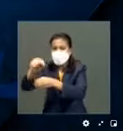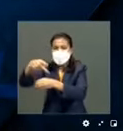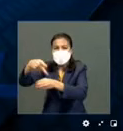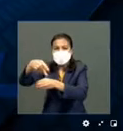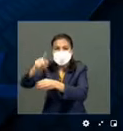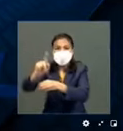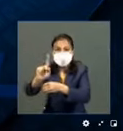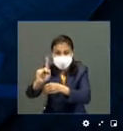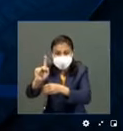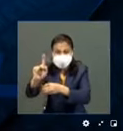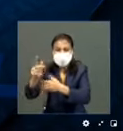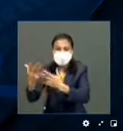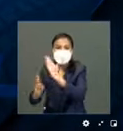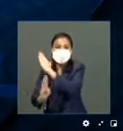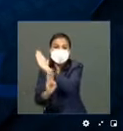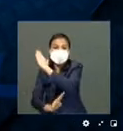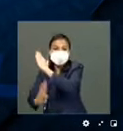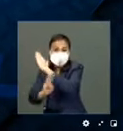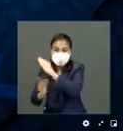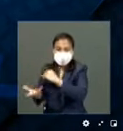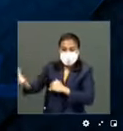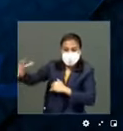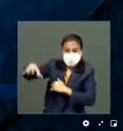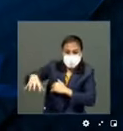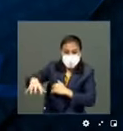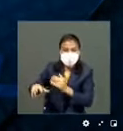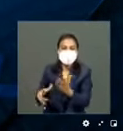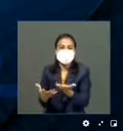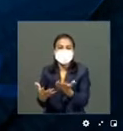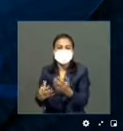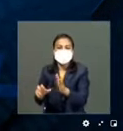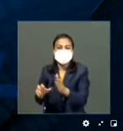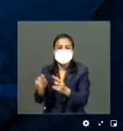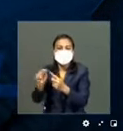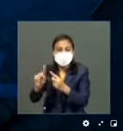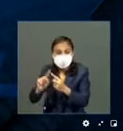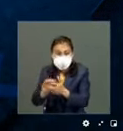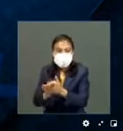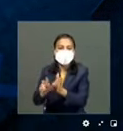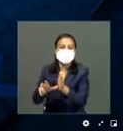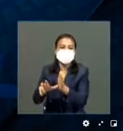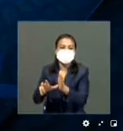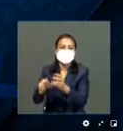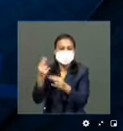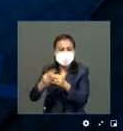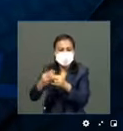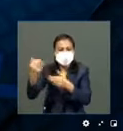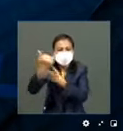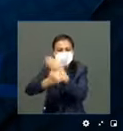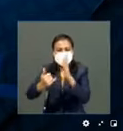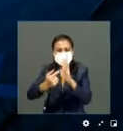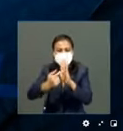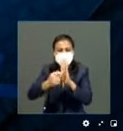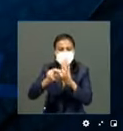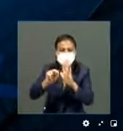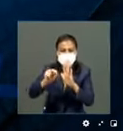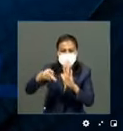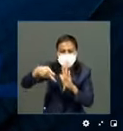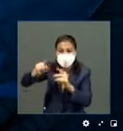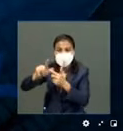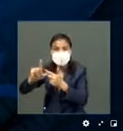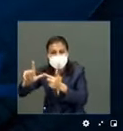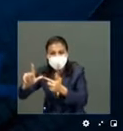บังคลาเทศแล้วก็เนปาลนี่พบว่ามีการรายงานเป็นครั้งแรกด้วยนะคะก็จะมีการหารือกันค่ะแล้วก็